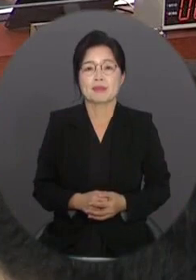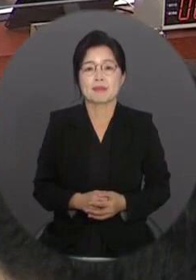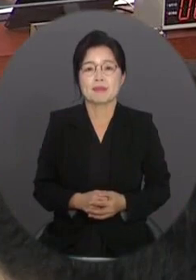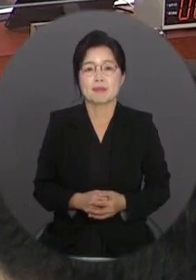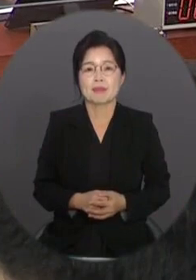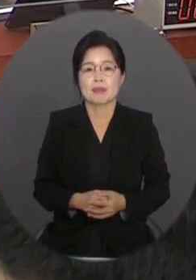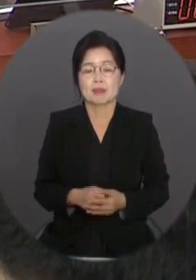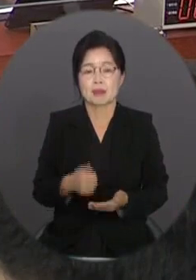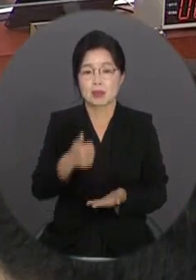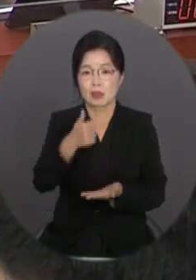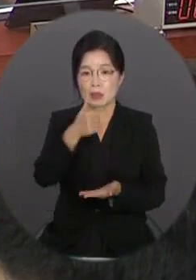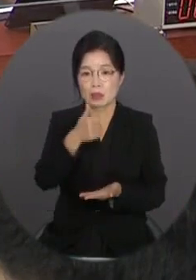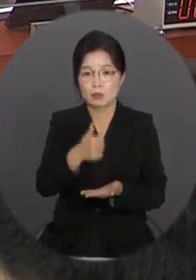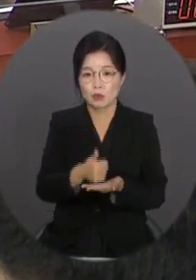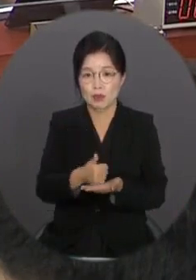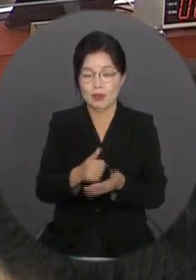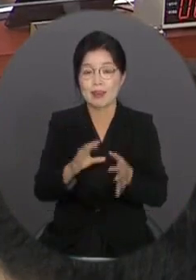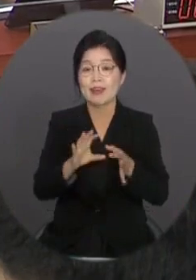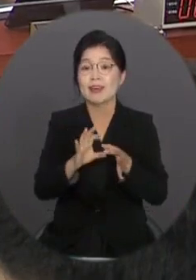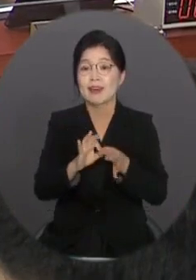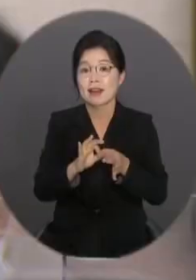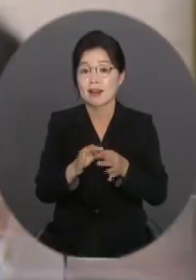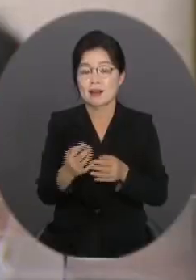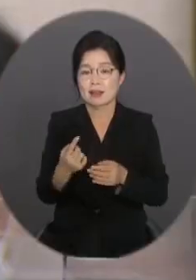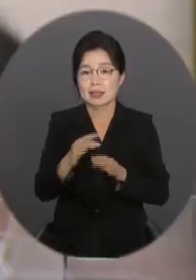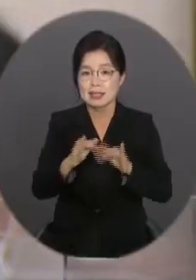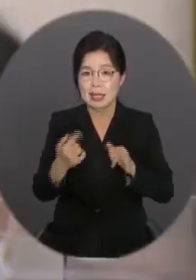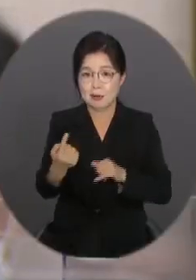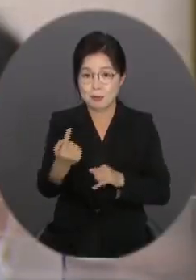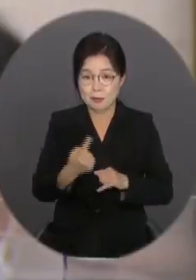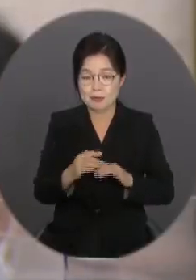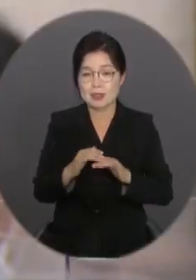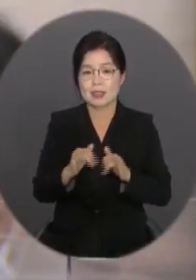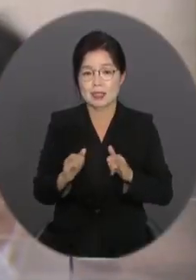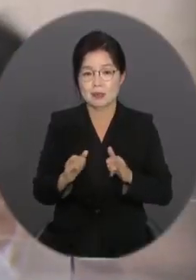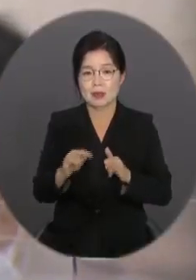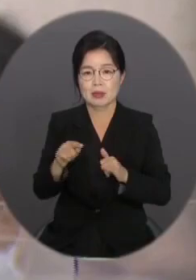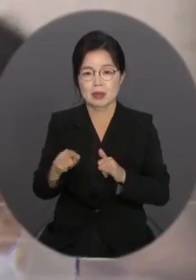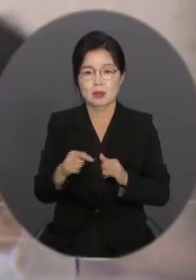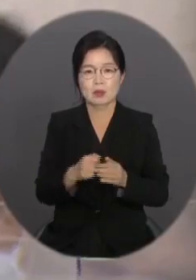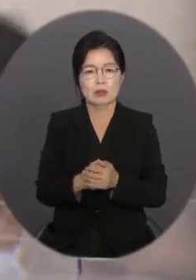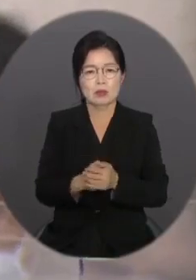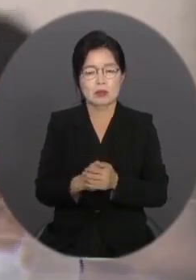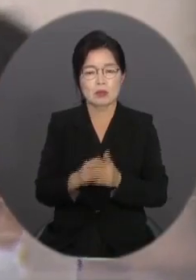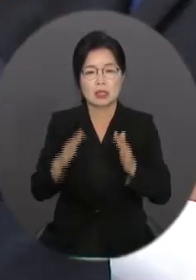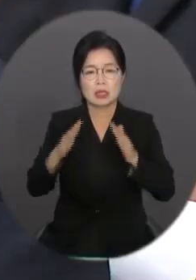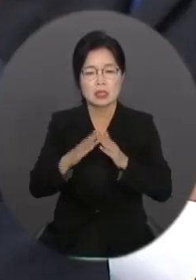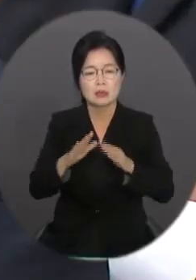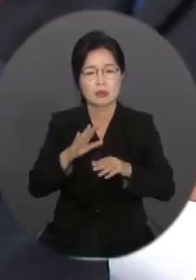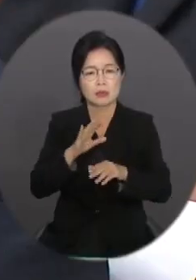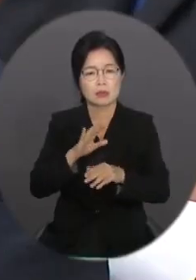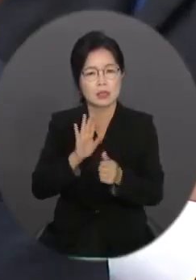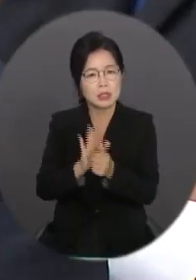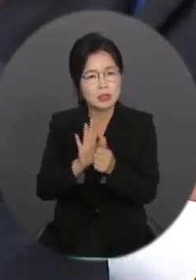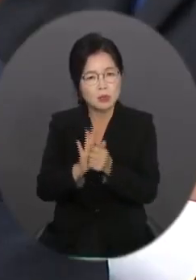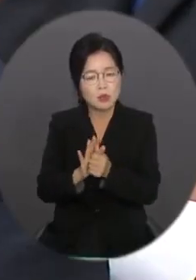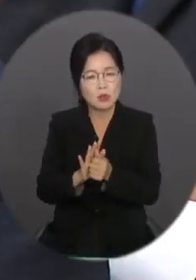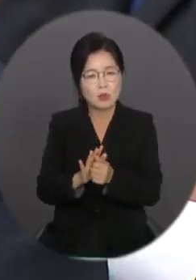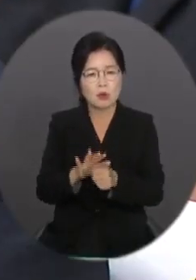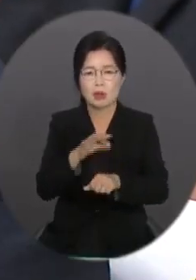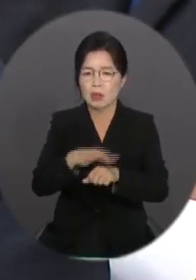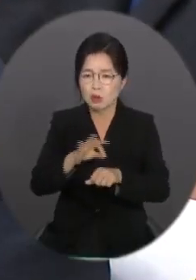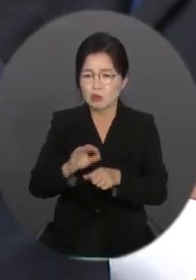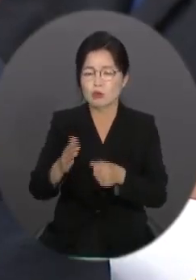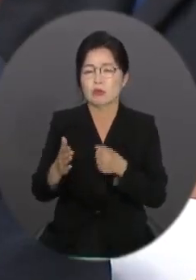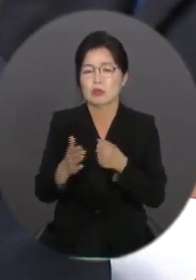참고인으로 출석한 화정 아이파크 입주 예정자들은 현대산업개발의 어설픈 주거 지원안으로 인해 오히려 은행 대출 압박을